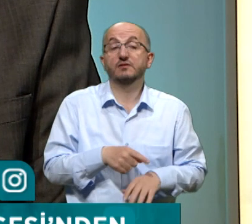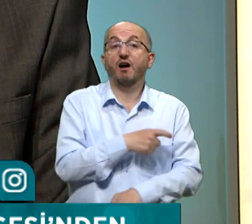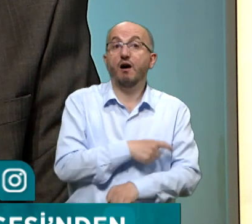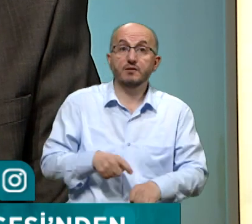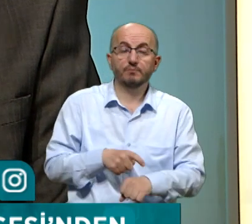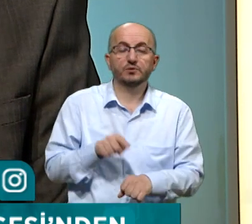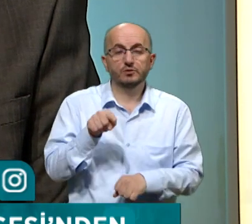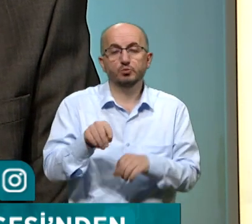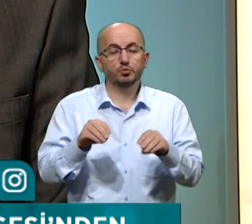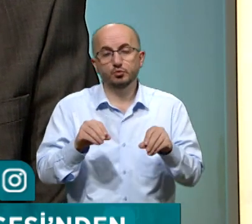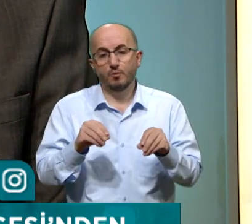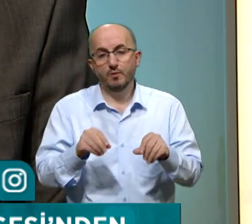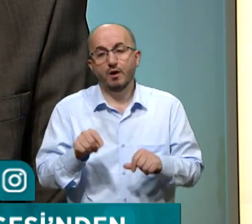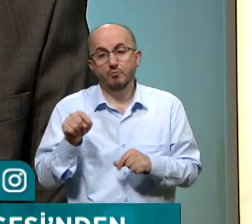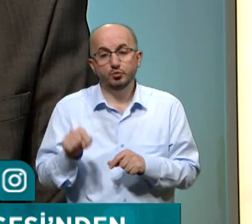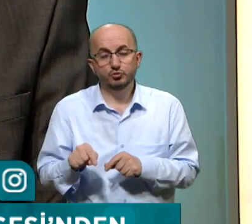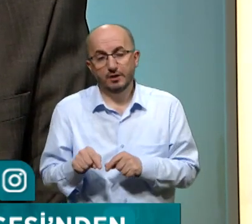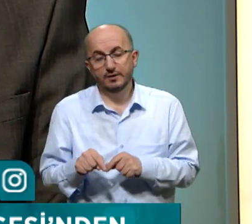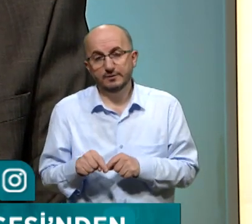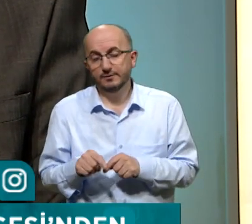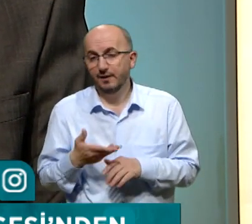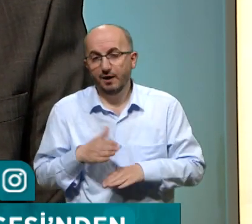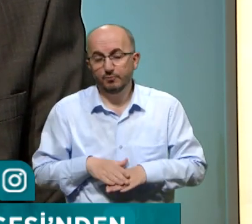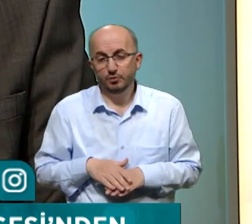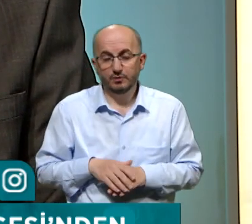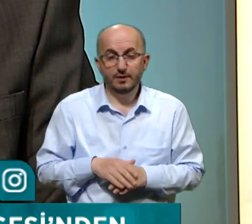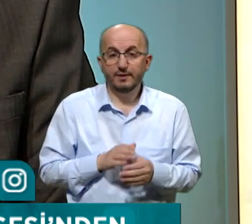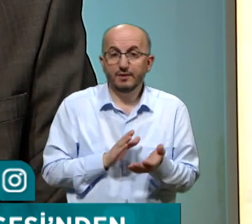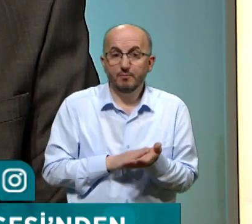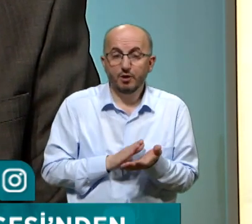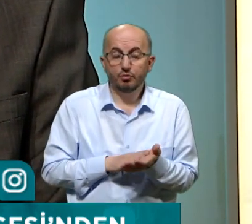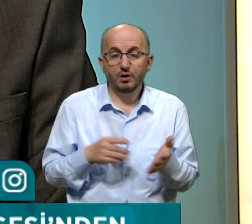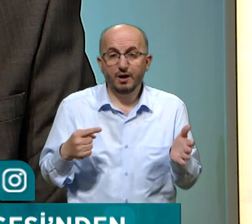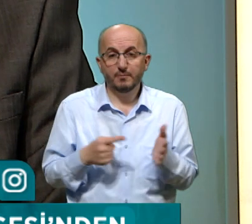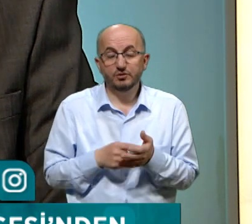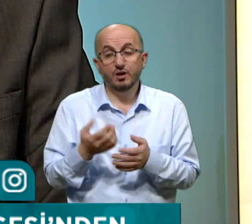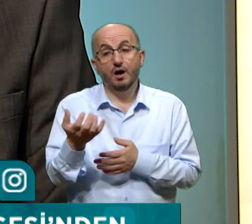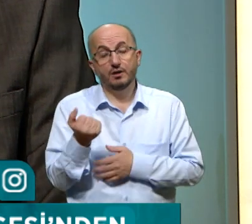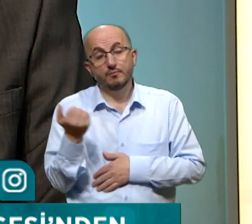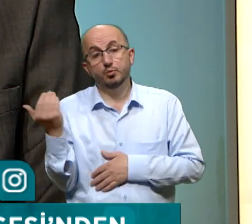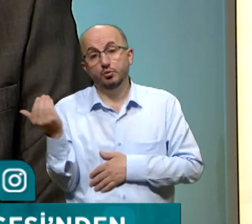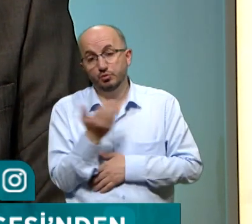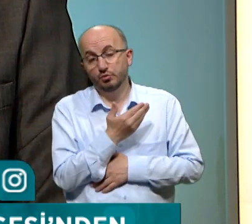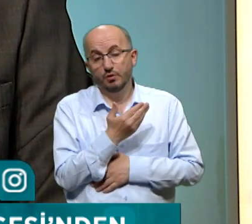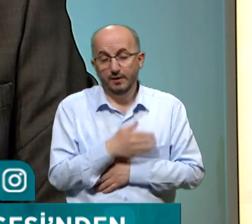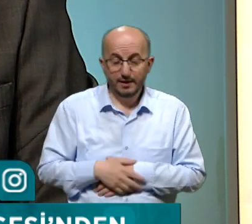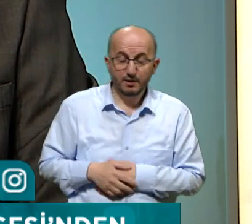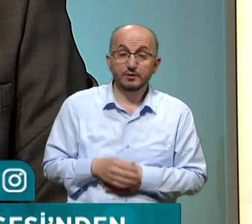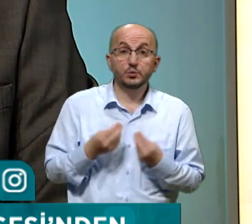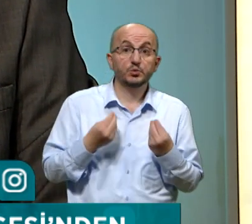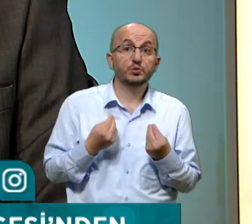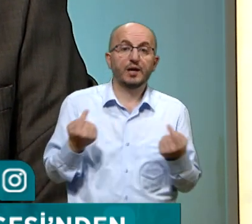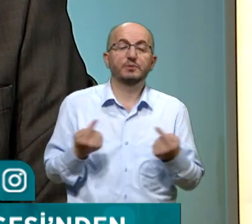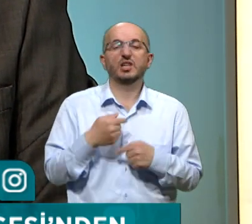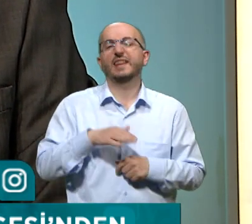bu toprağa bu bu ne yapıyorlar teberrük amacı ile alıp götürüyorlar bu hoş